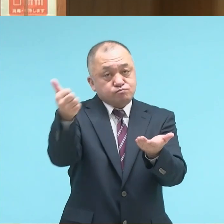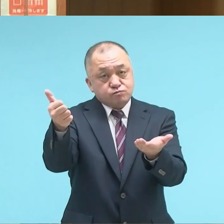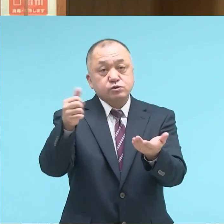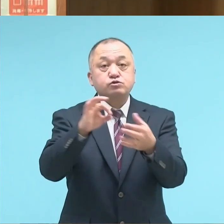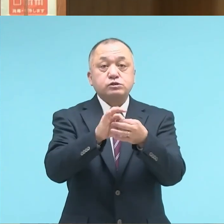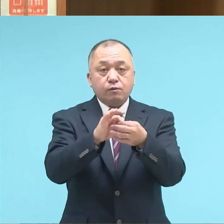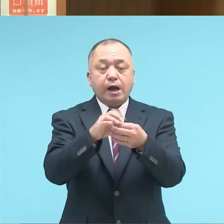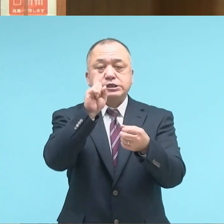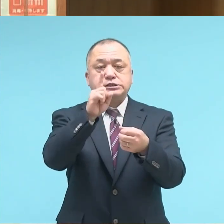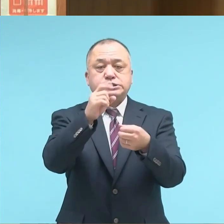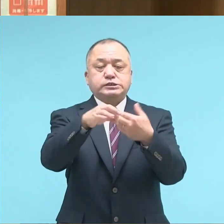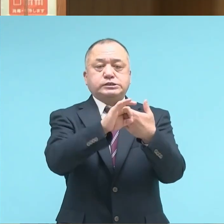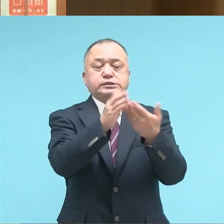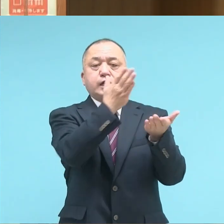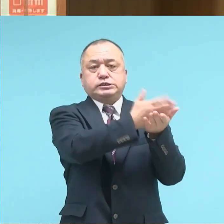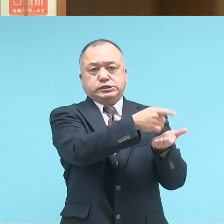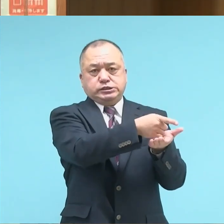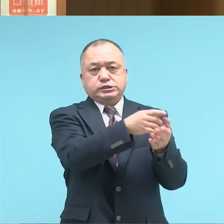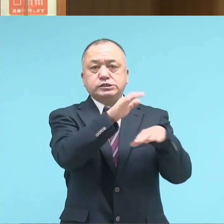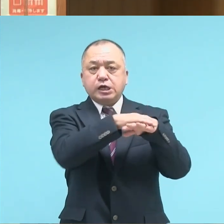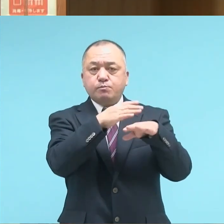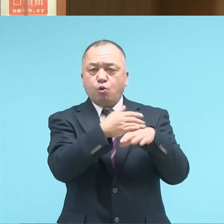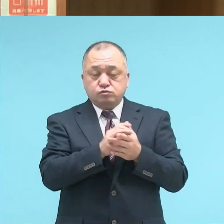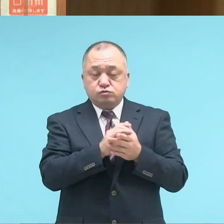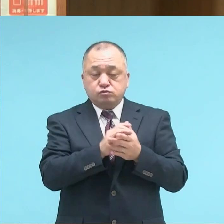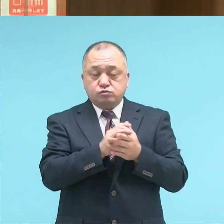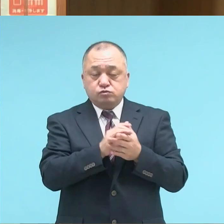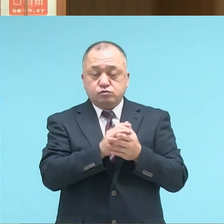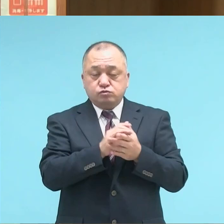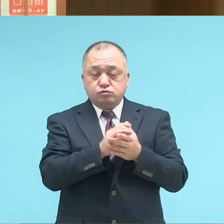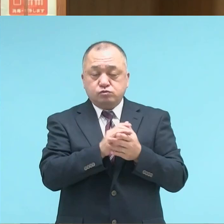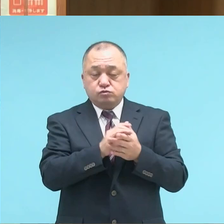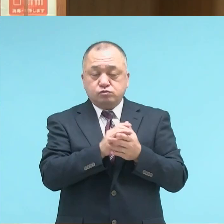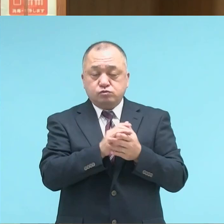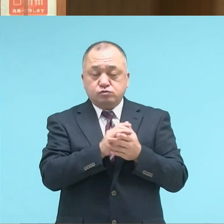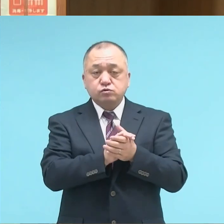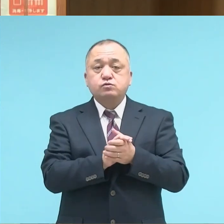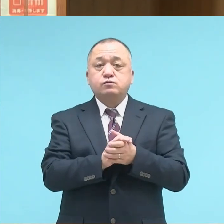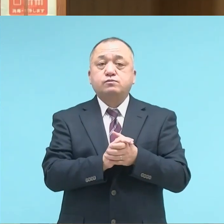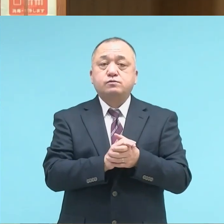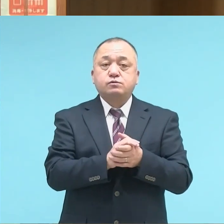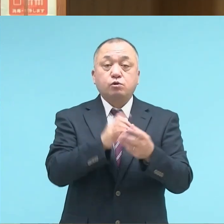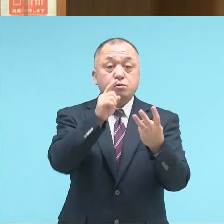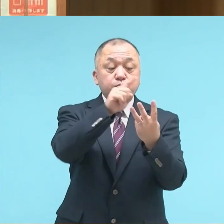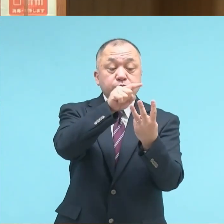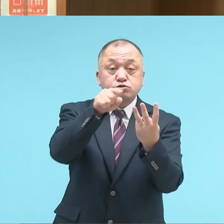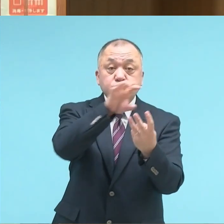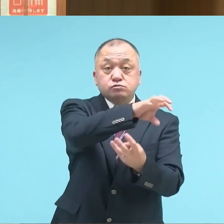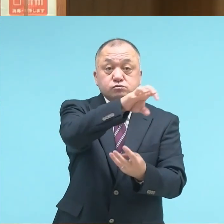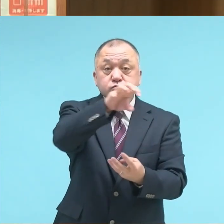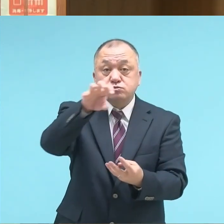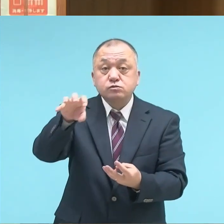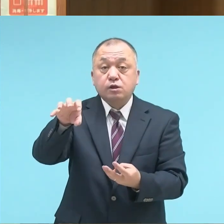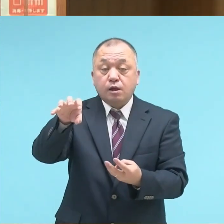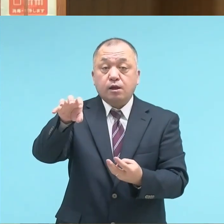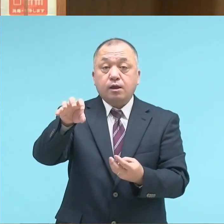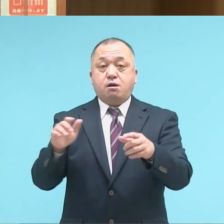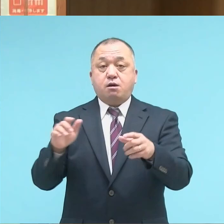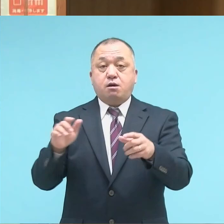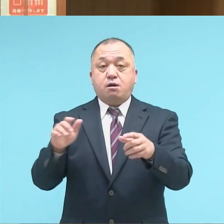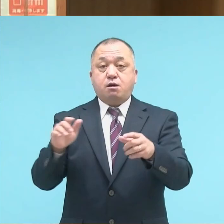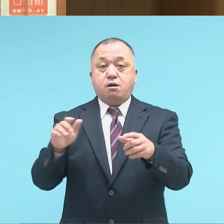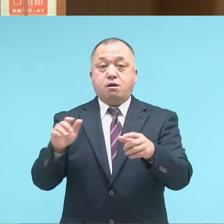するものは一時停止、札幌から出るのは自粛ってことですけど、この3つのところでも結構、要は